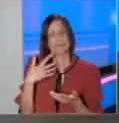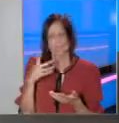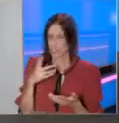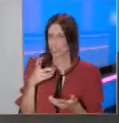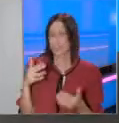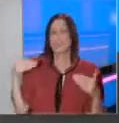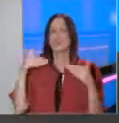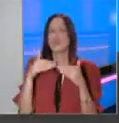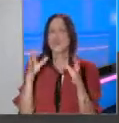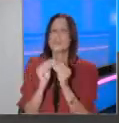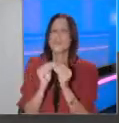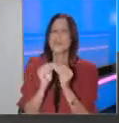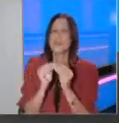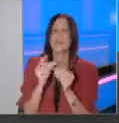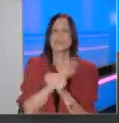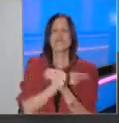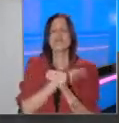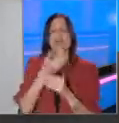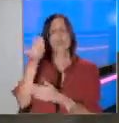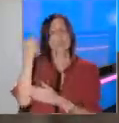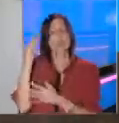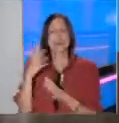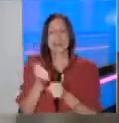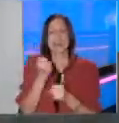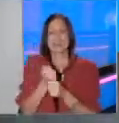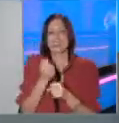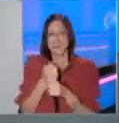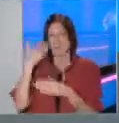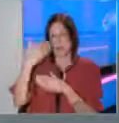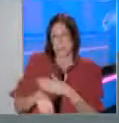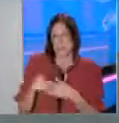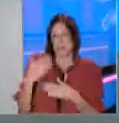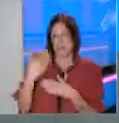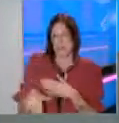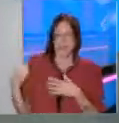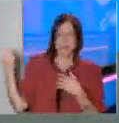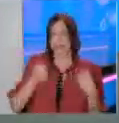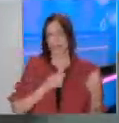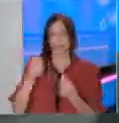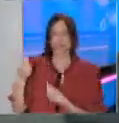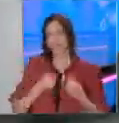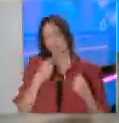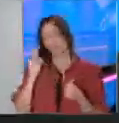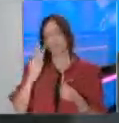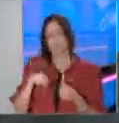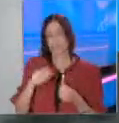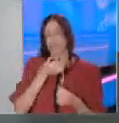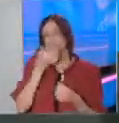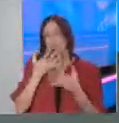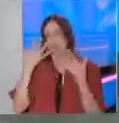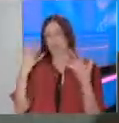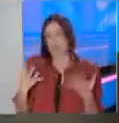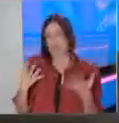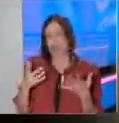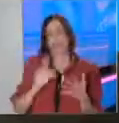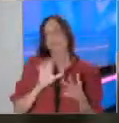המשטרה מראש, איך תתבצע ההתקהלות, ובסוף זה מסתיים במעלומות, אז יש פה איזו שאלה גדולה מאוד, שהיא